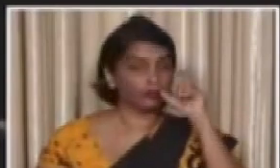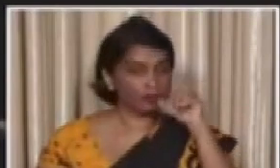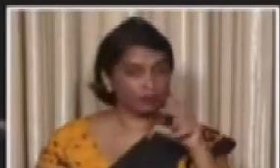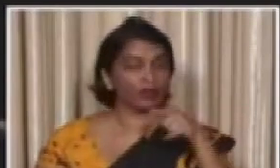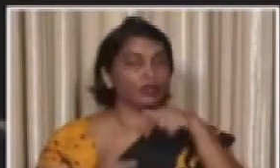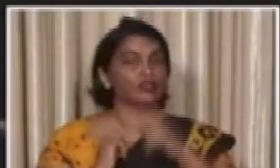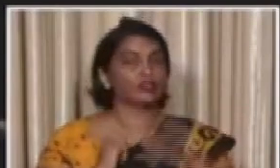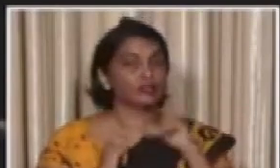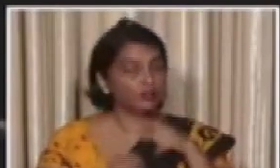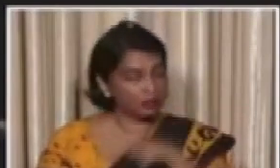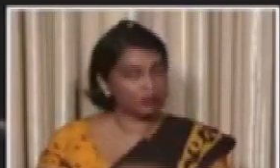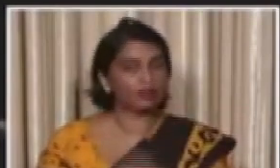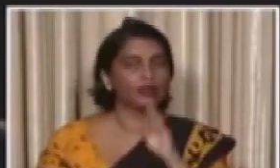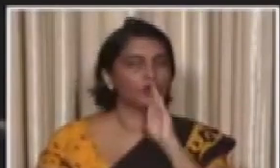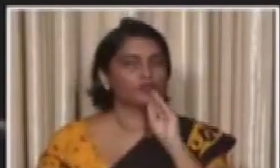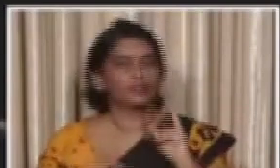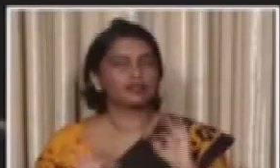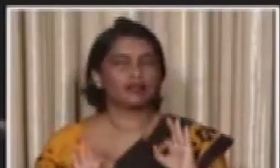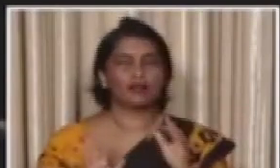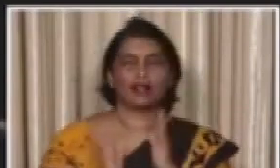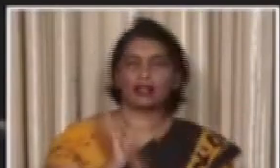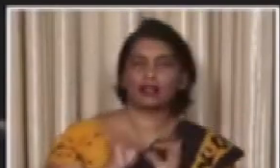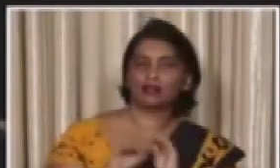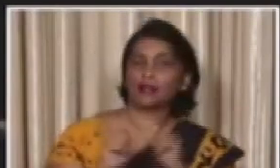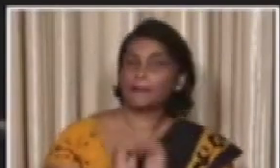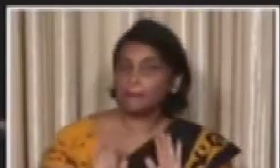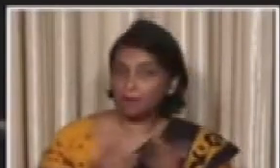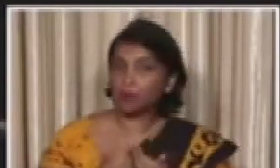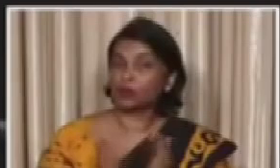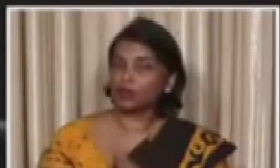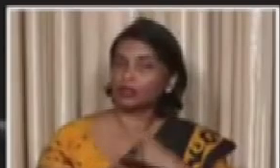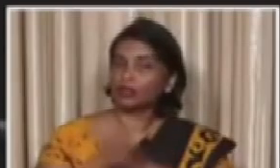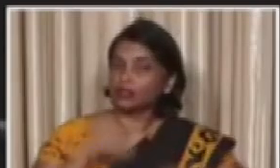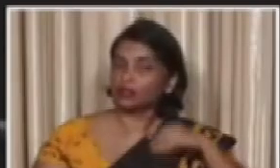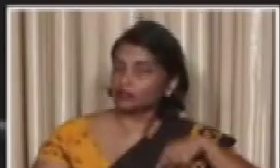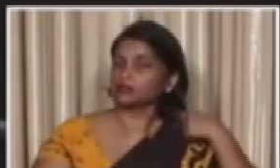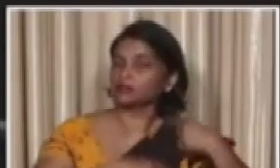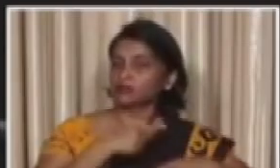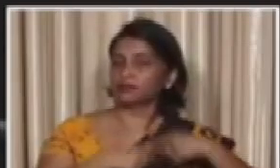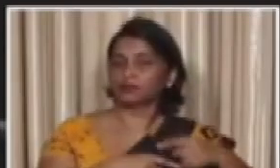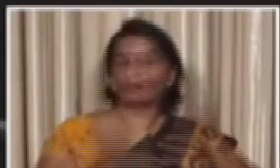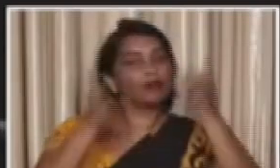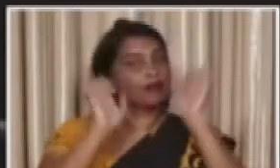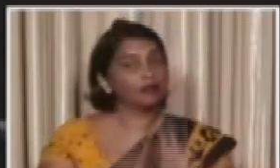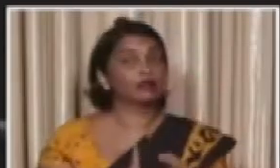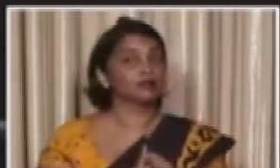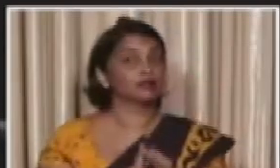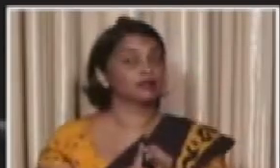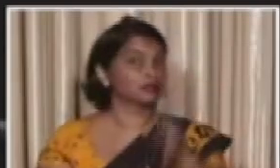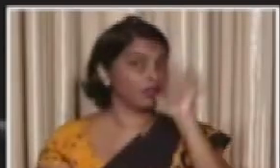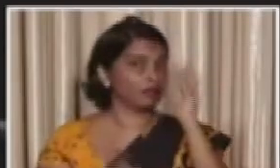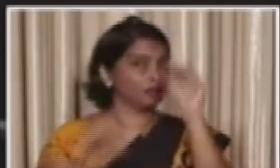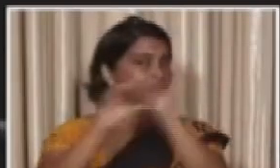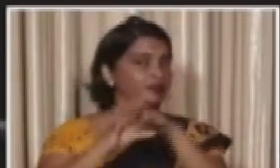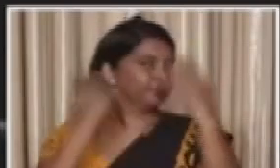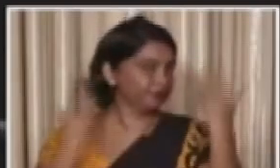නගර සභාවේ සාමාන්‍ය මන්ත්‍රීවරයෙක් විදියට පටන් ගත්ත තමන්ගේ දේශපාලන ගමන ඔහු අවසන් කරේ ජනාධිපති